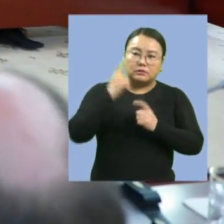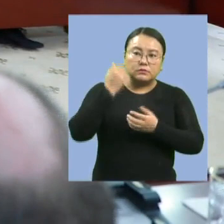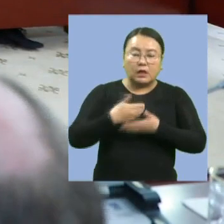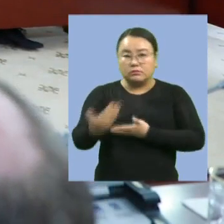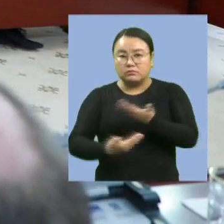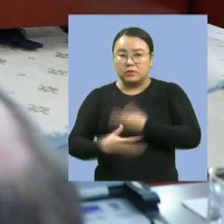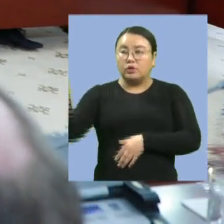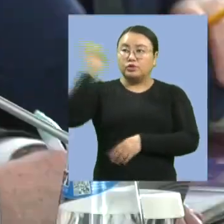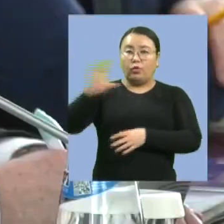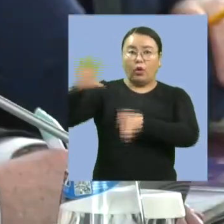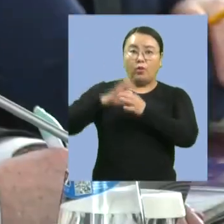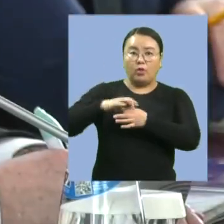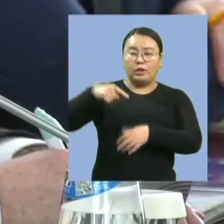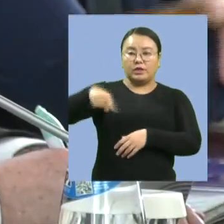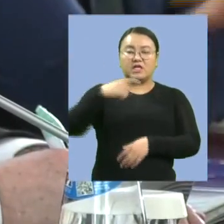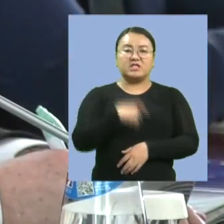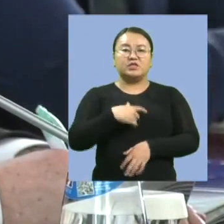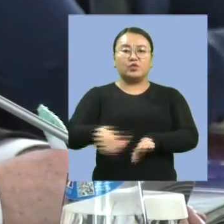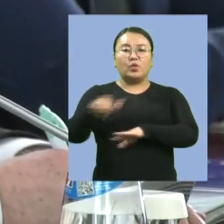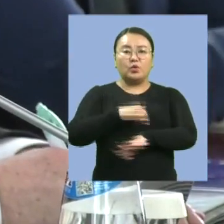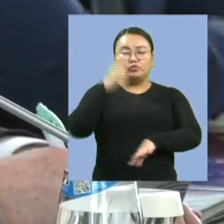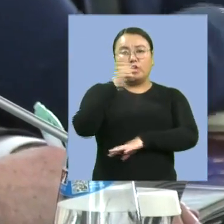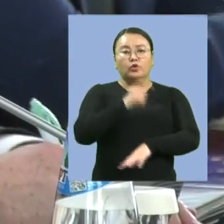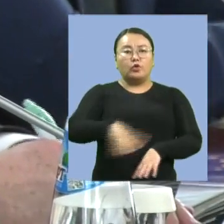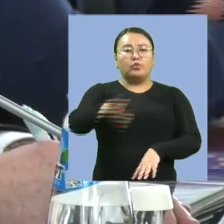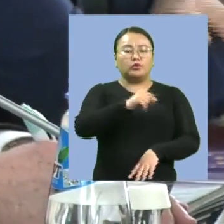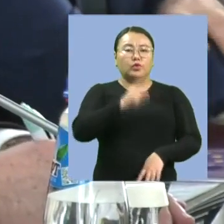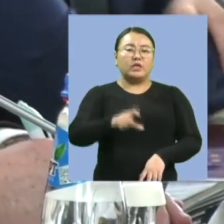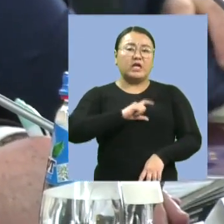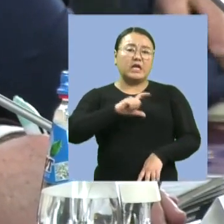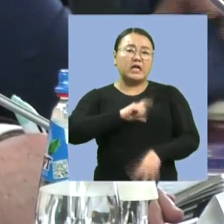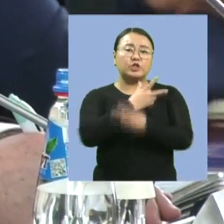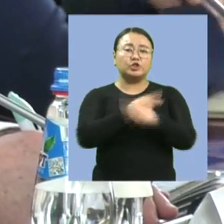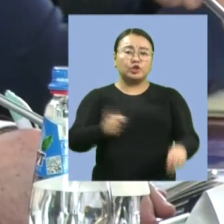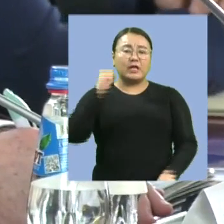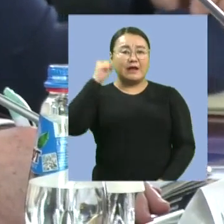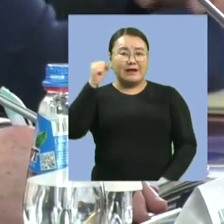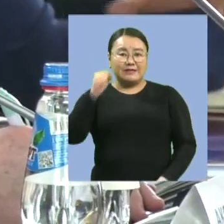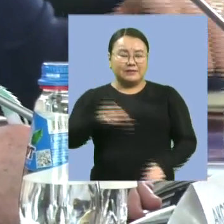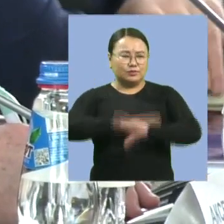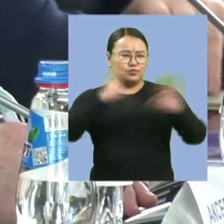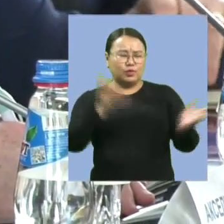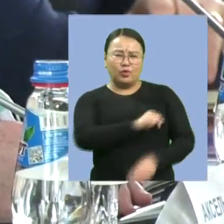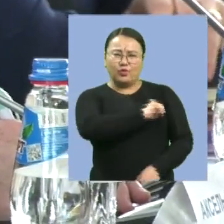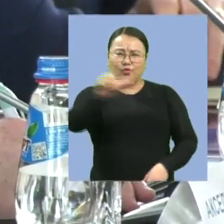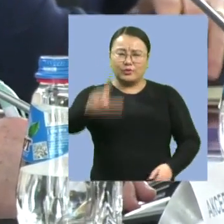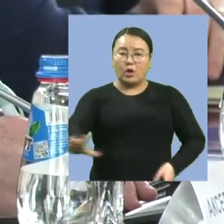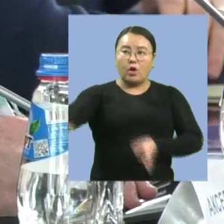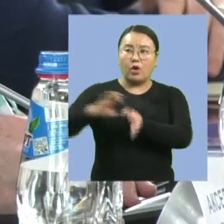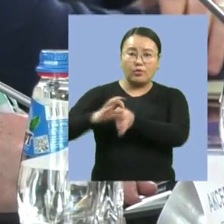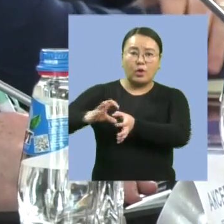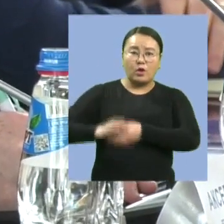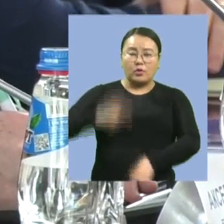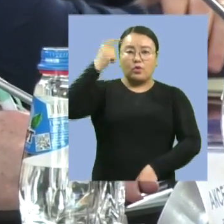Улсын хурлын дарга Европын холбоо болон түүний гишүүн орнууд нь монголчуудын хувьд хүний эрх эрхчлөө арчлалын нийтлэг үнд зүйлсээр